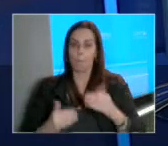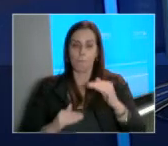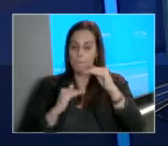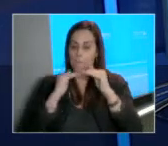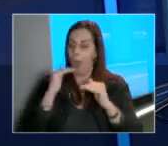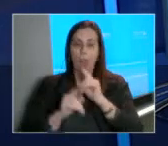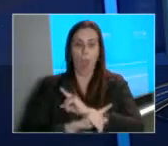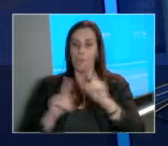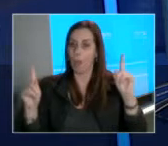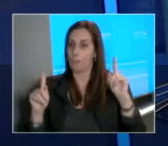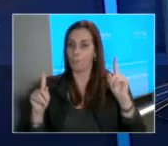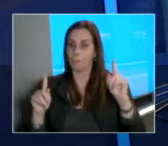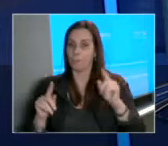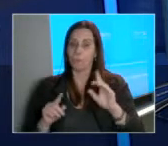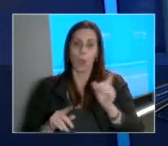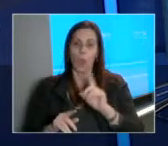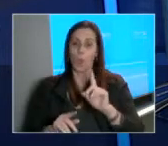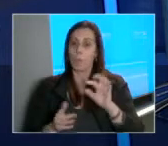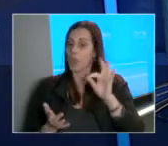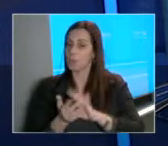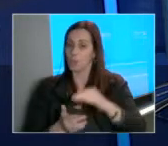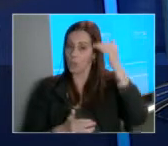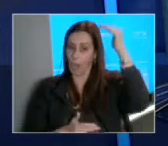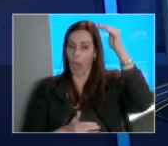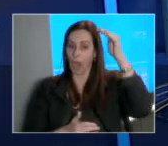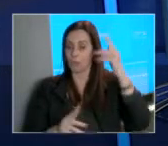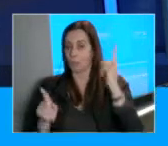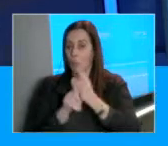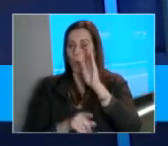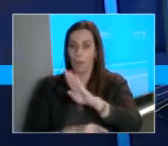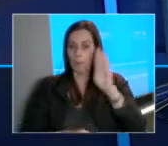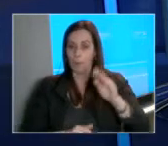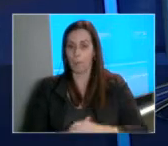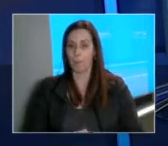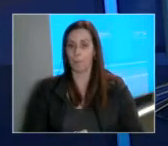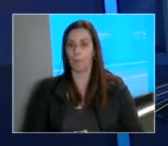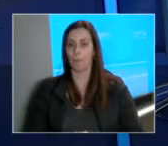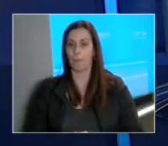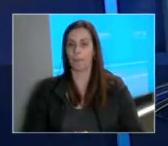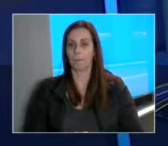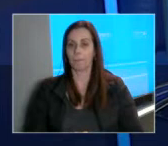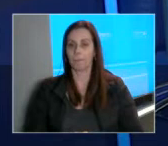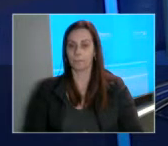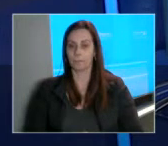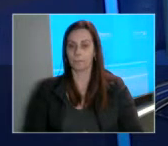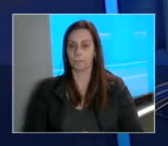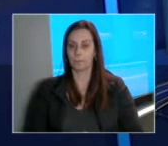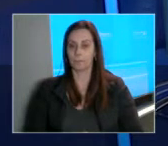פער בחיים. מאז ומעולם, לפחות לא מאז שגנץ עומד מול בנימין נתניהו. כן.